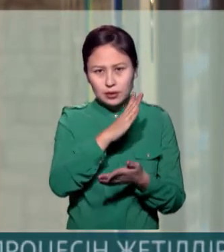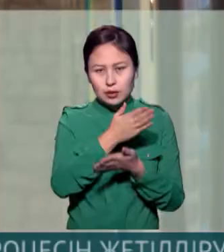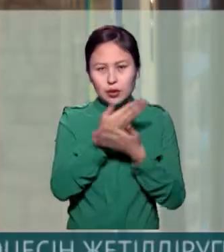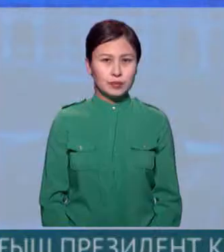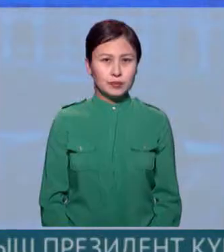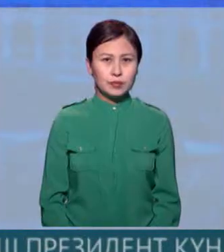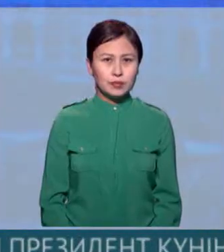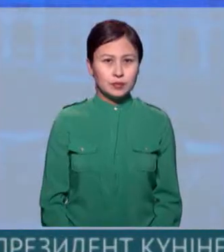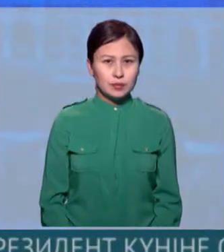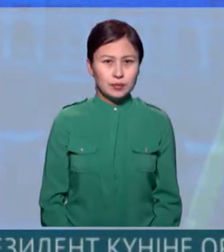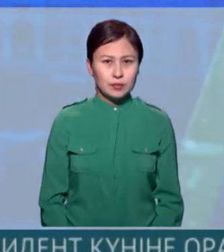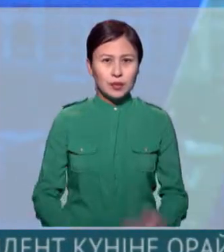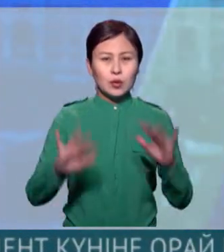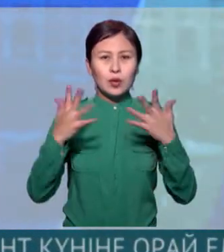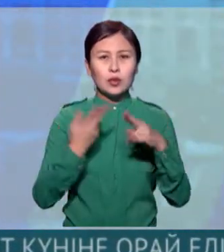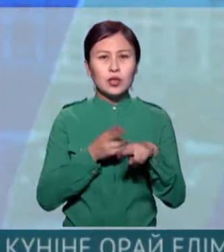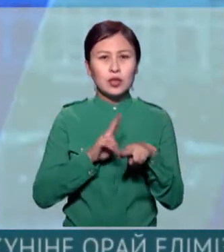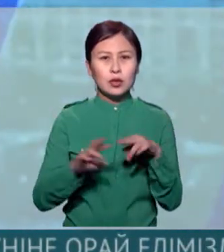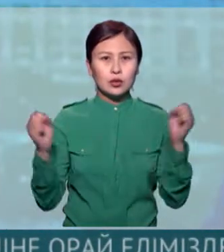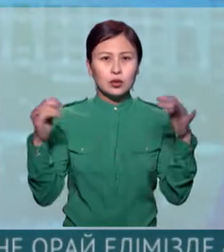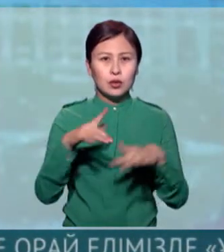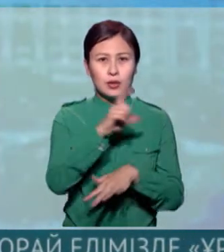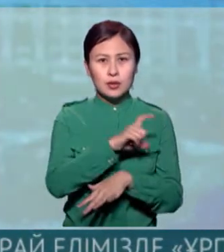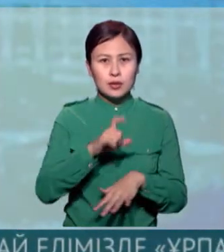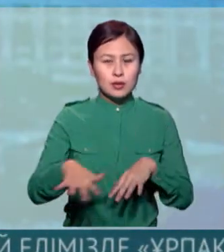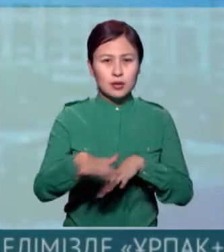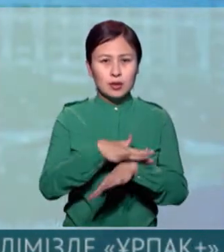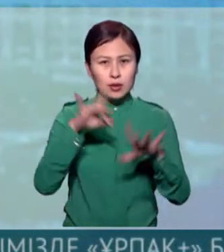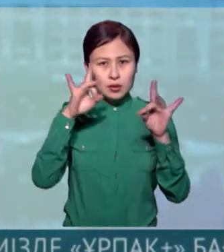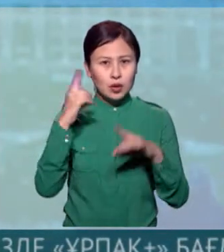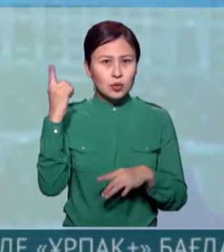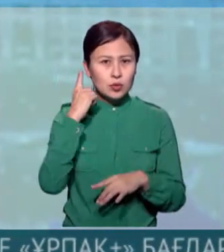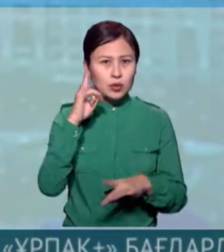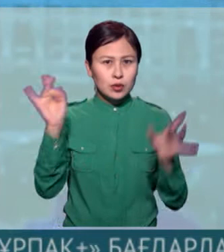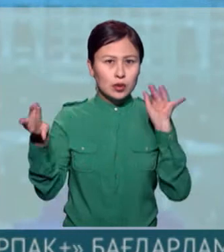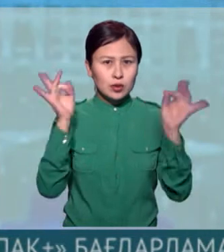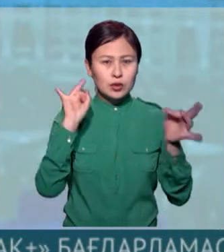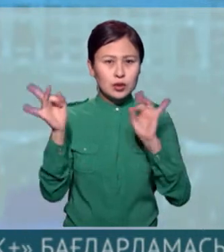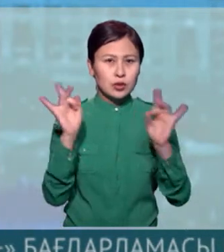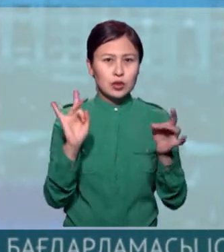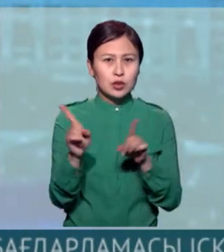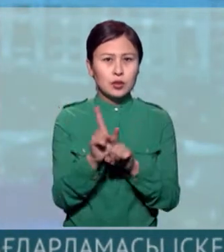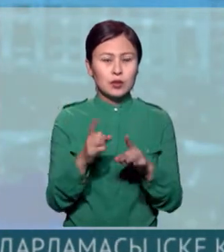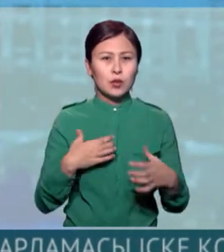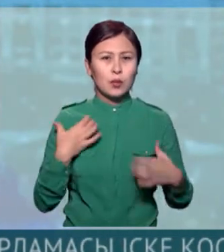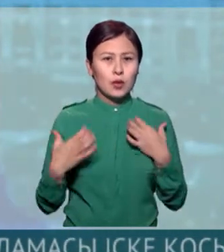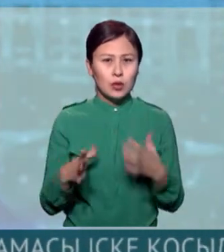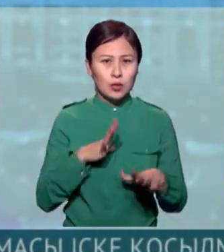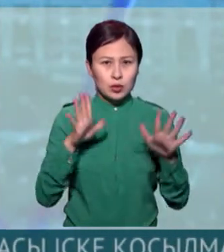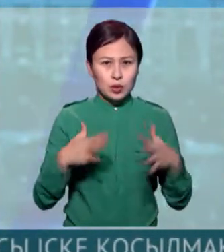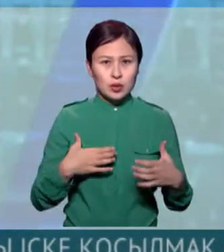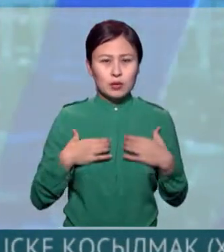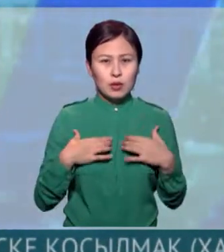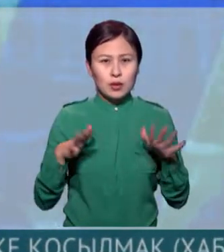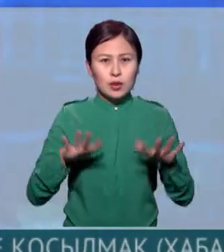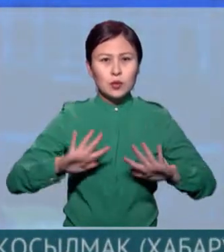жоқ. Ал Парижде оқиға орнына жиналған жұрт табан асты естілген тарсылдан тұра қашып бірін-бірі жанши жаздады. Бойларына